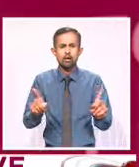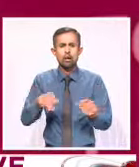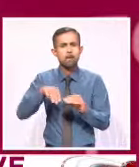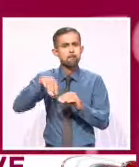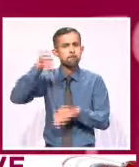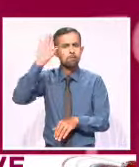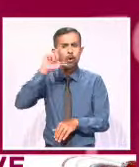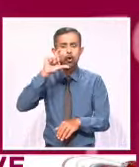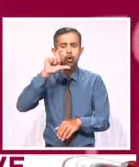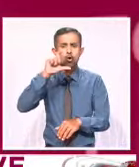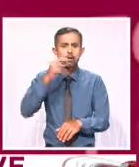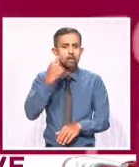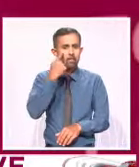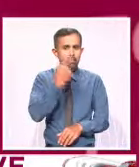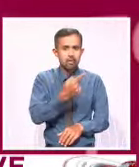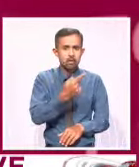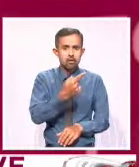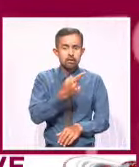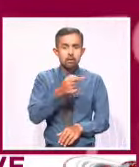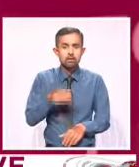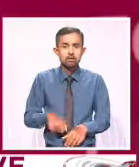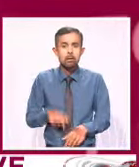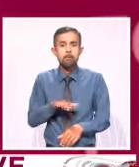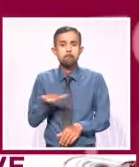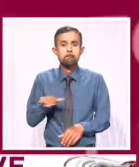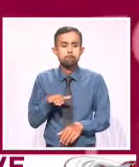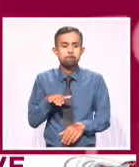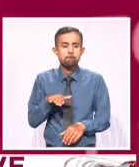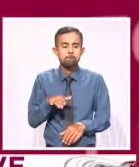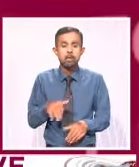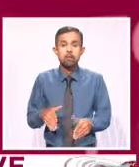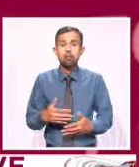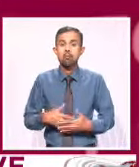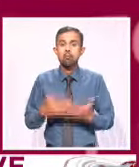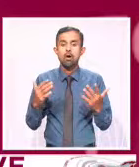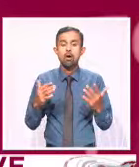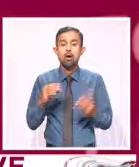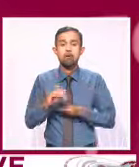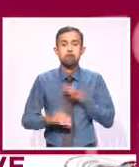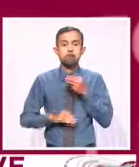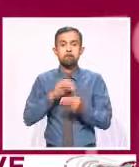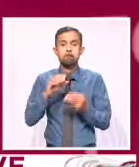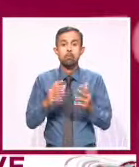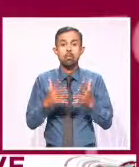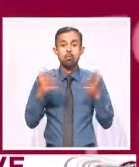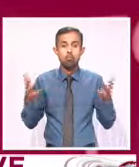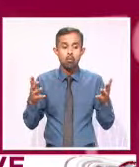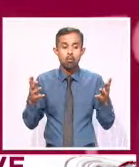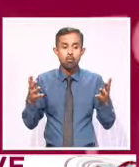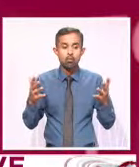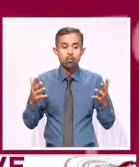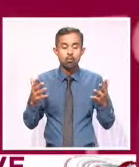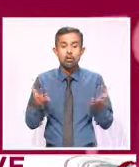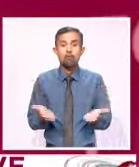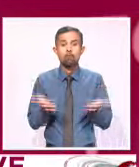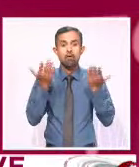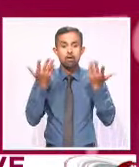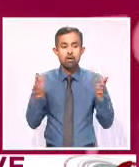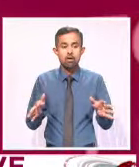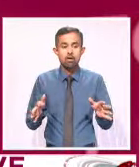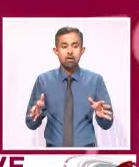පෙර කොළඹ දැකපු කෙනෙක් අහ මේ ප්‍රදේශයේ ඇති වෙලා තියෙන මහා දෙවන්ත ප්‍රාග්ධන ගොඩ රටේ ප්‍රාග්ධන ස්කන්ධය වැඩි වෙලා